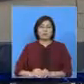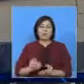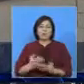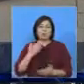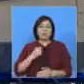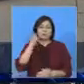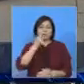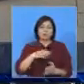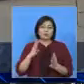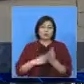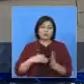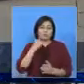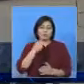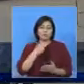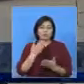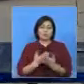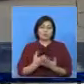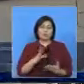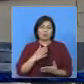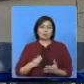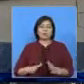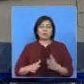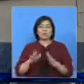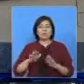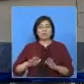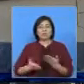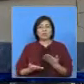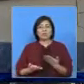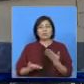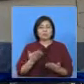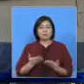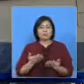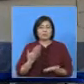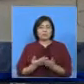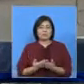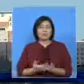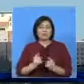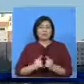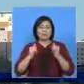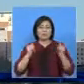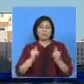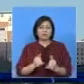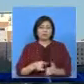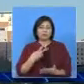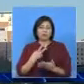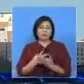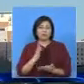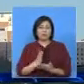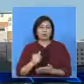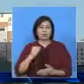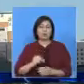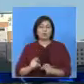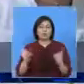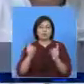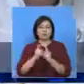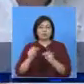өткен ғасырдың 90 жылдары мен қазіргі замандағы жағдайды салыстырар болсақ, ел дамуындағы прогресс көрер көзге көрініп тұр деп бастады өз сөзін